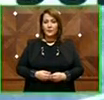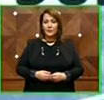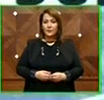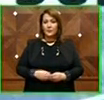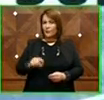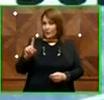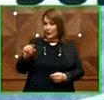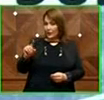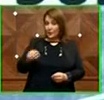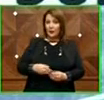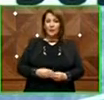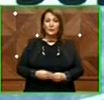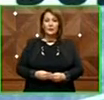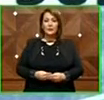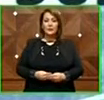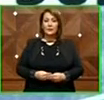عندنا فيما يخص